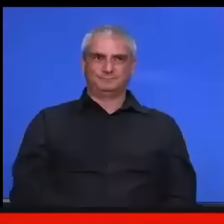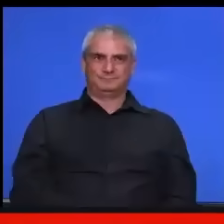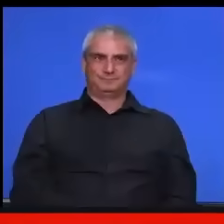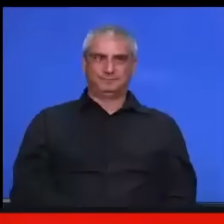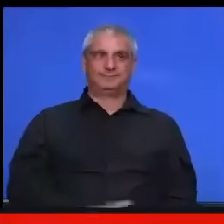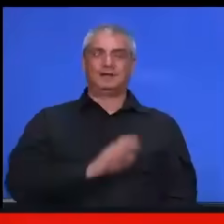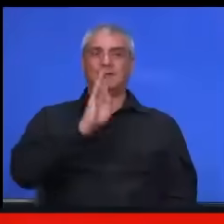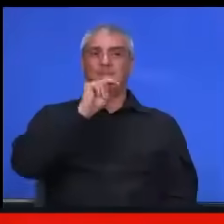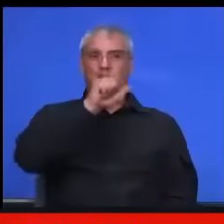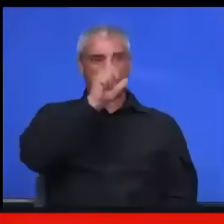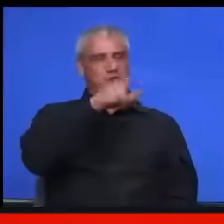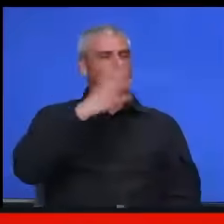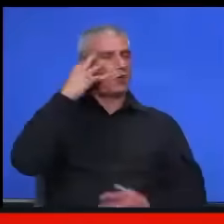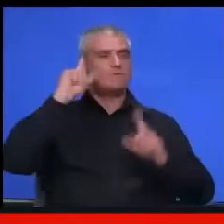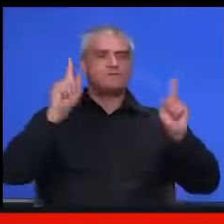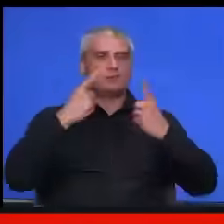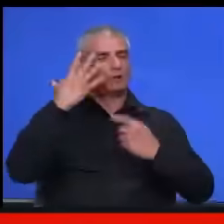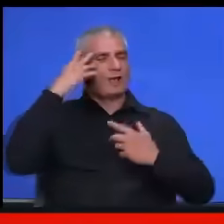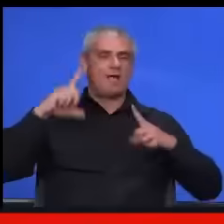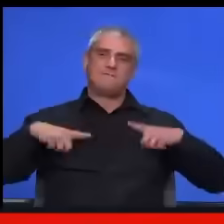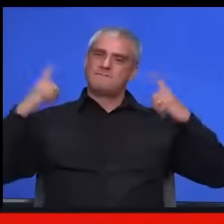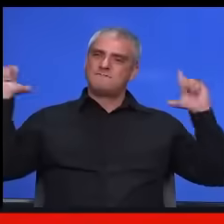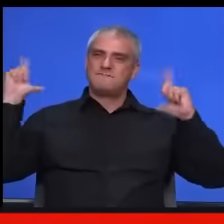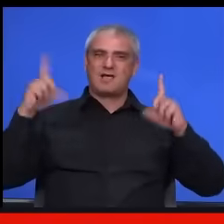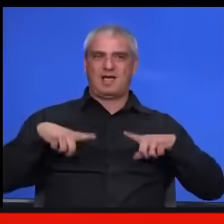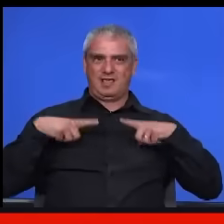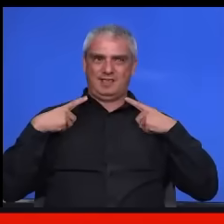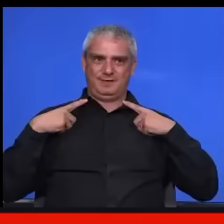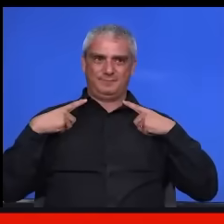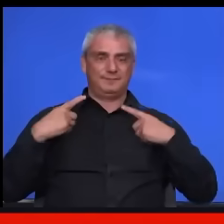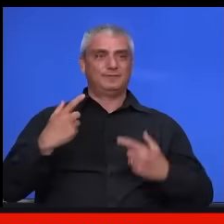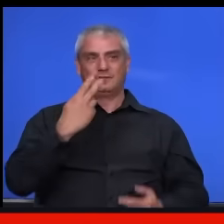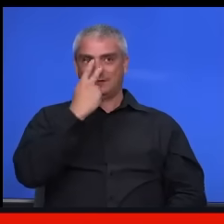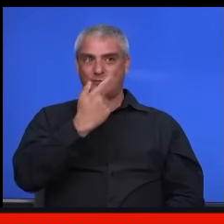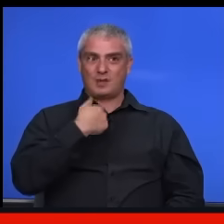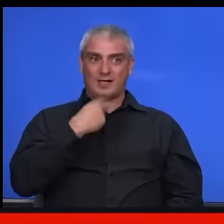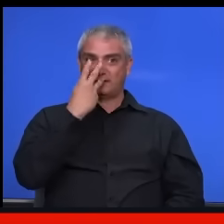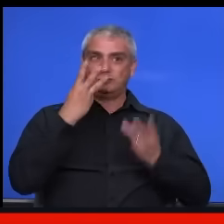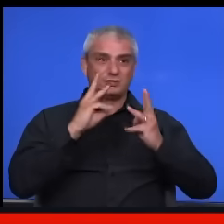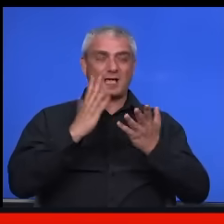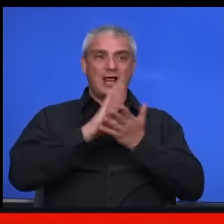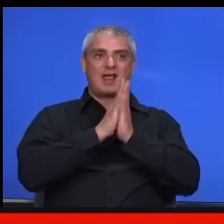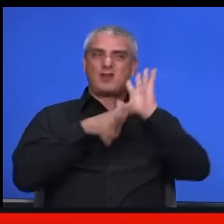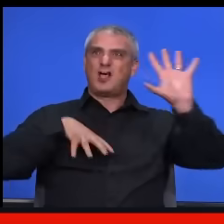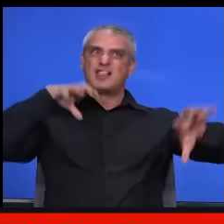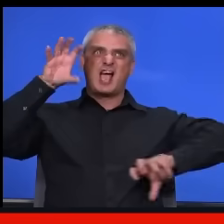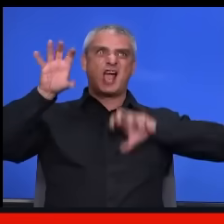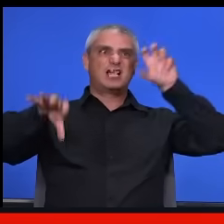בנימין, איש של מוזיקה, אהב את החיים. אבלו, ראיתי שיטה איך להפוך להיות